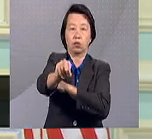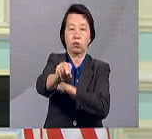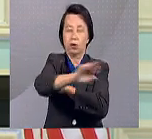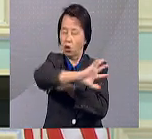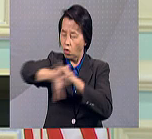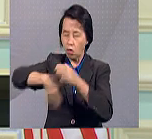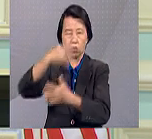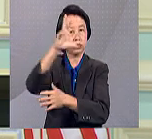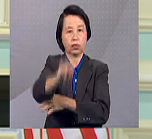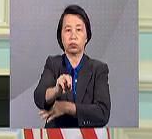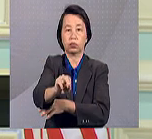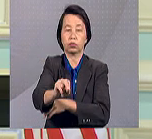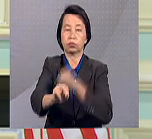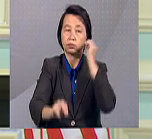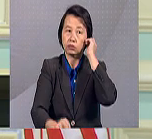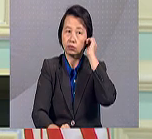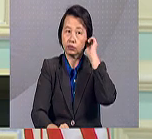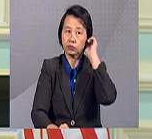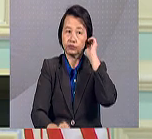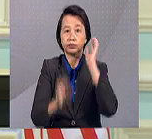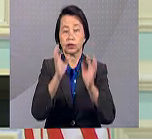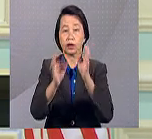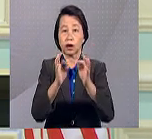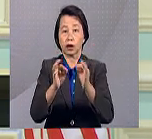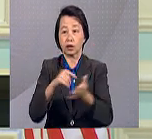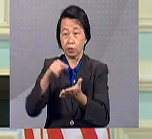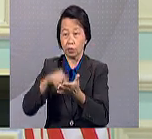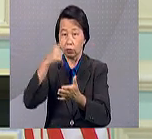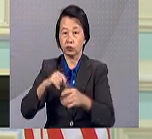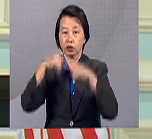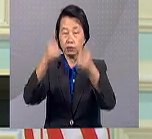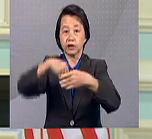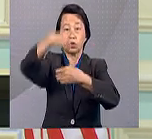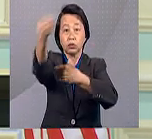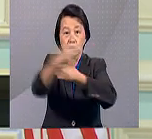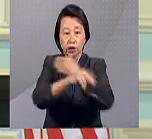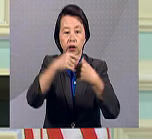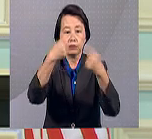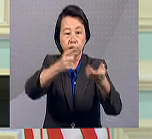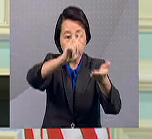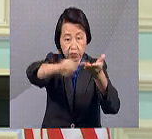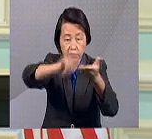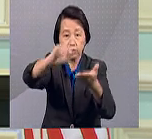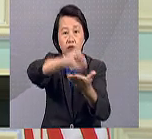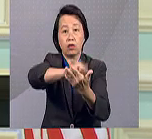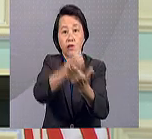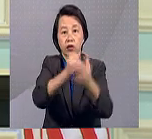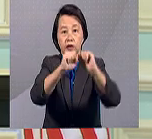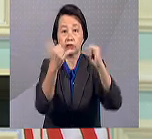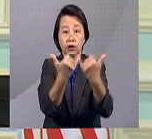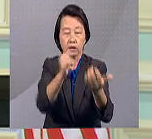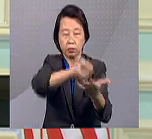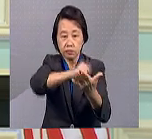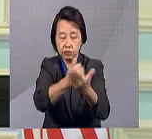sama sekali. Jadi kalau yang ini untuk audit, auditor pergi cek syarikat mereka, account